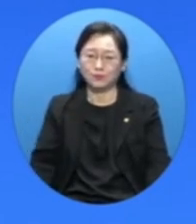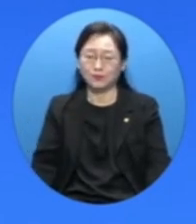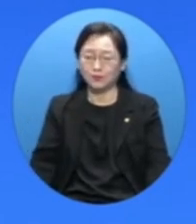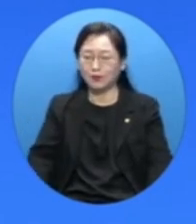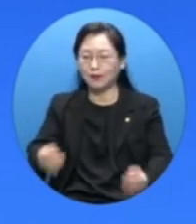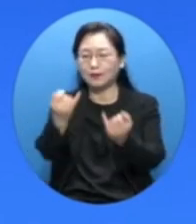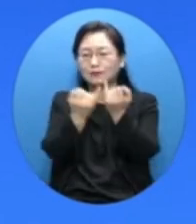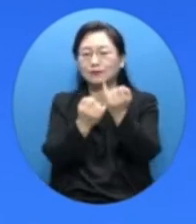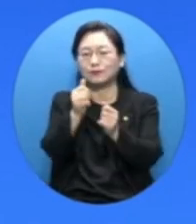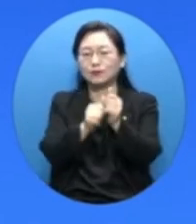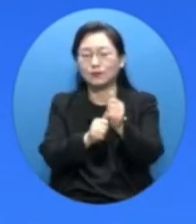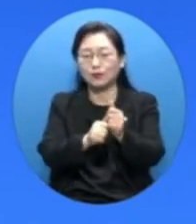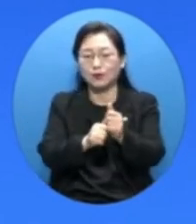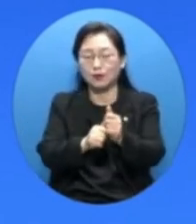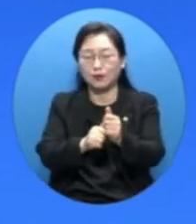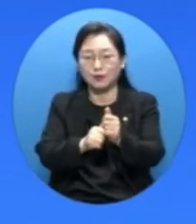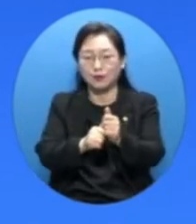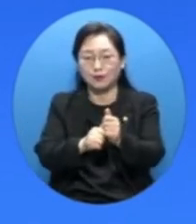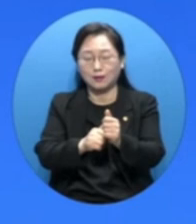동성애 중독의 포로에 잡혀서